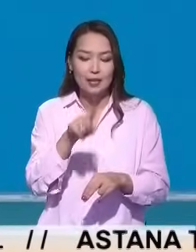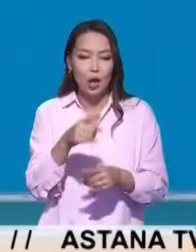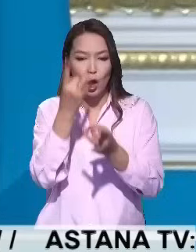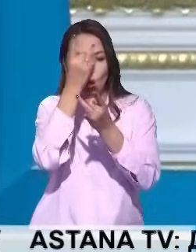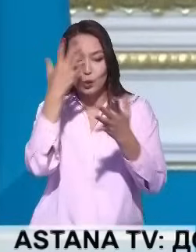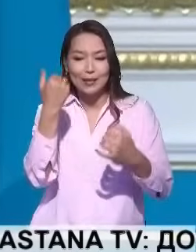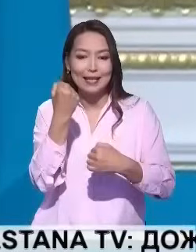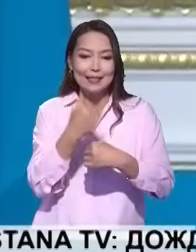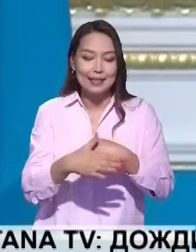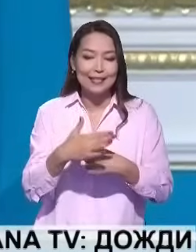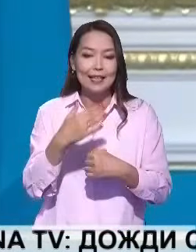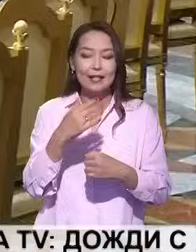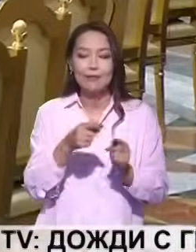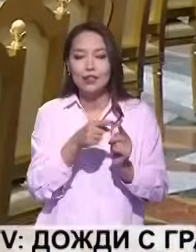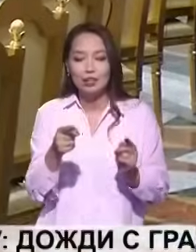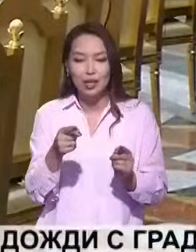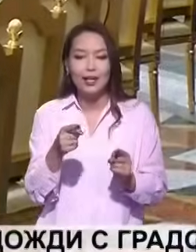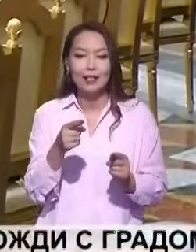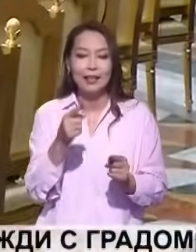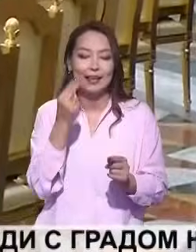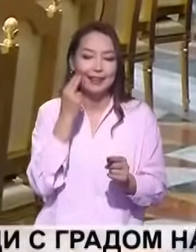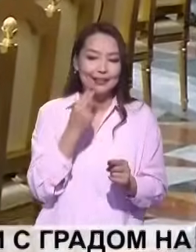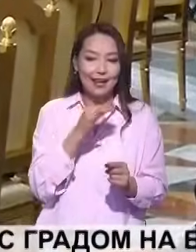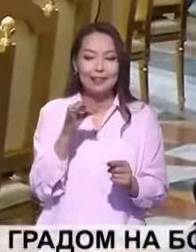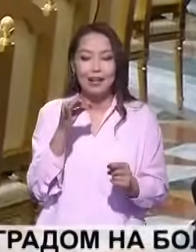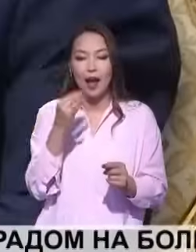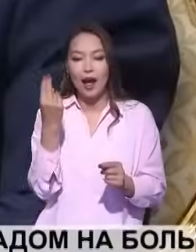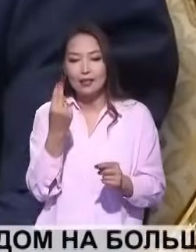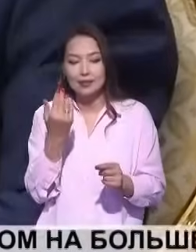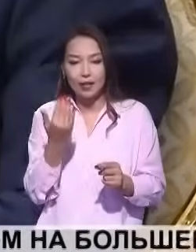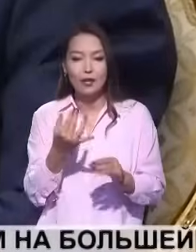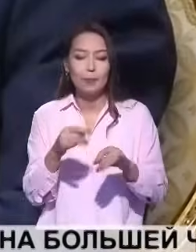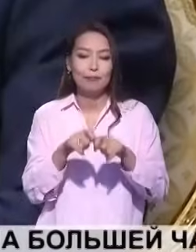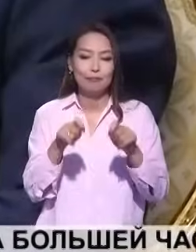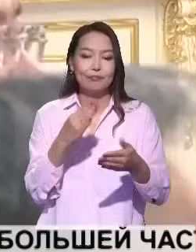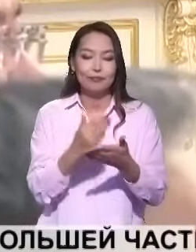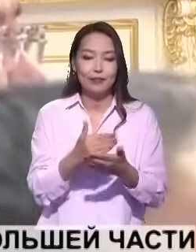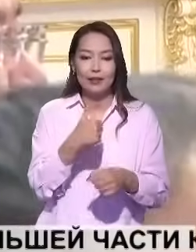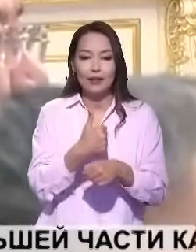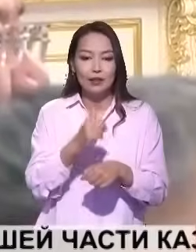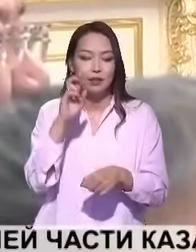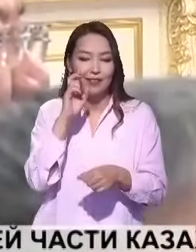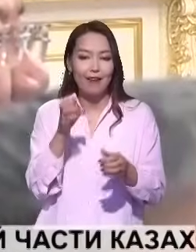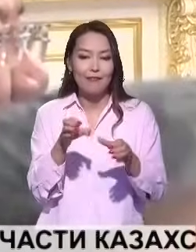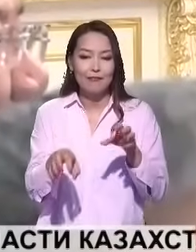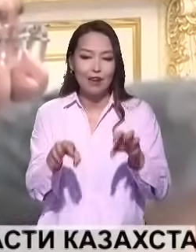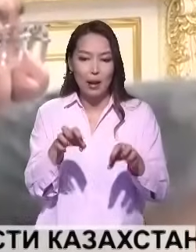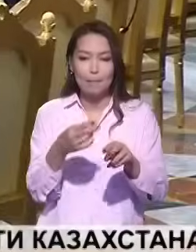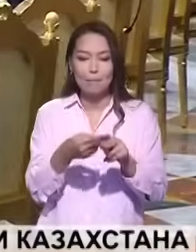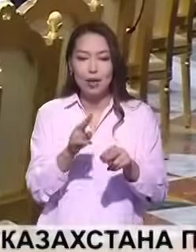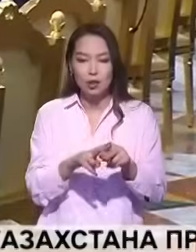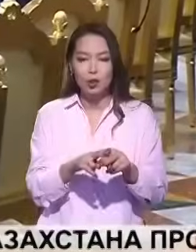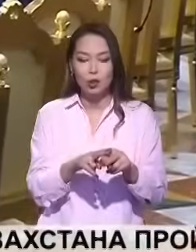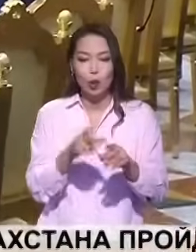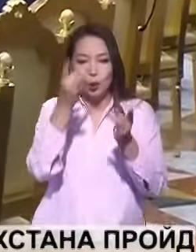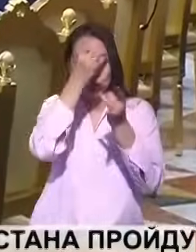центры Казахстана в Пекине и Китая в Астане. Кроме того, особым событием также стало открытие главами государств филиала Пекинского университета языка и